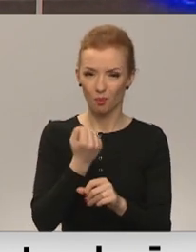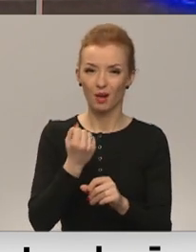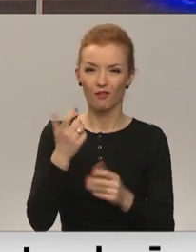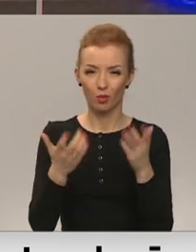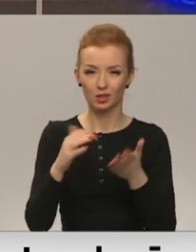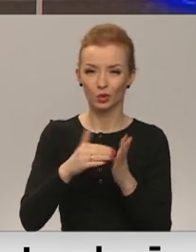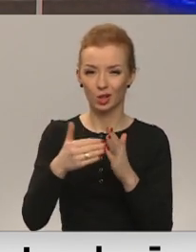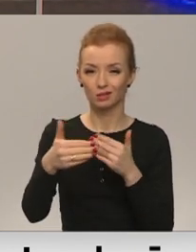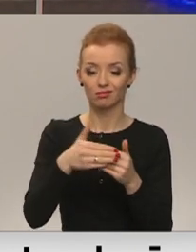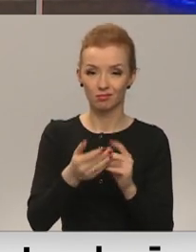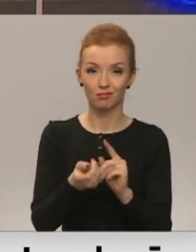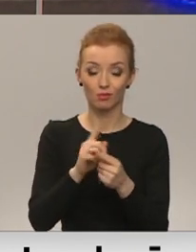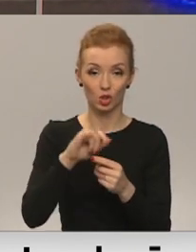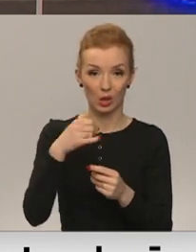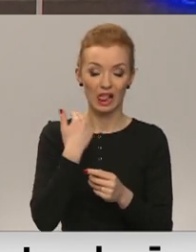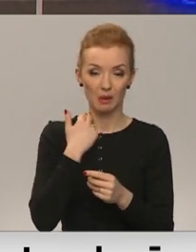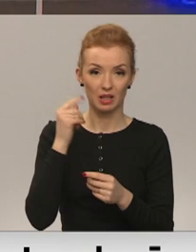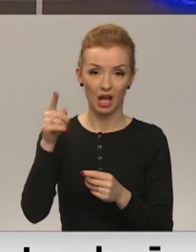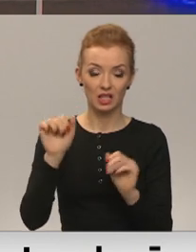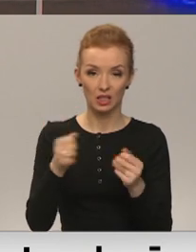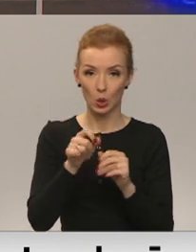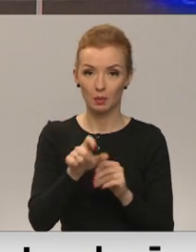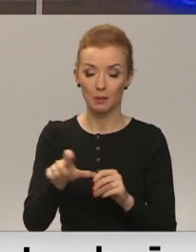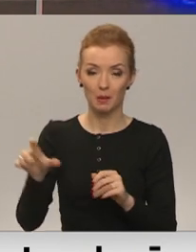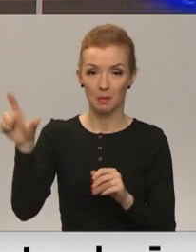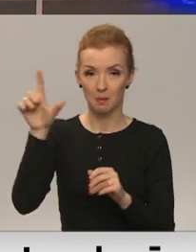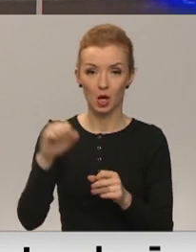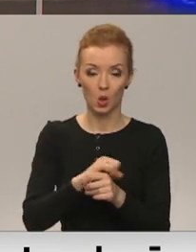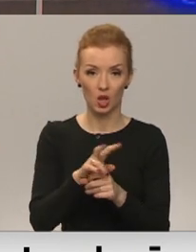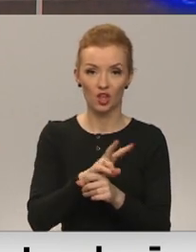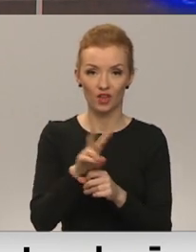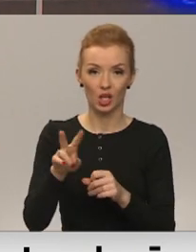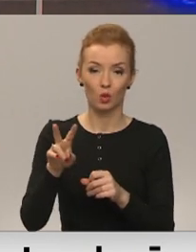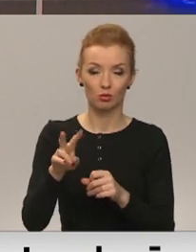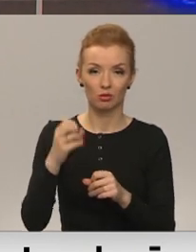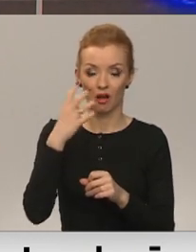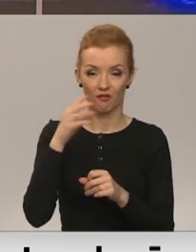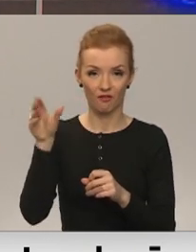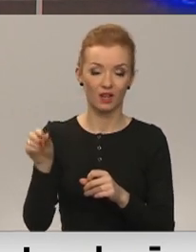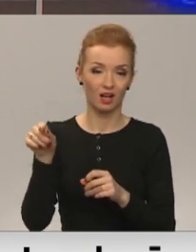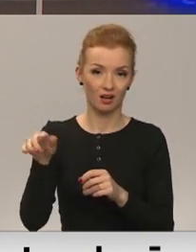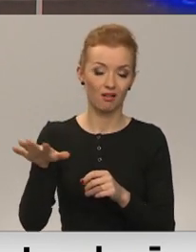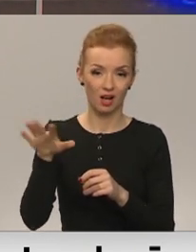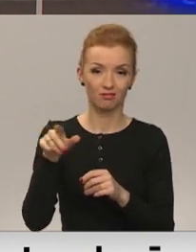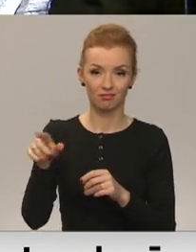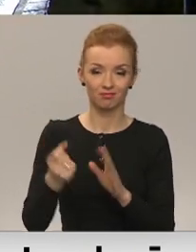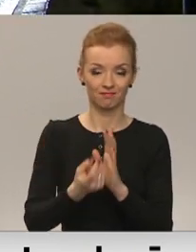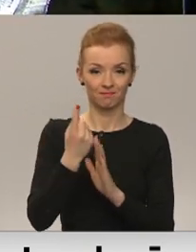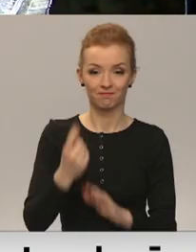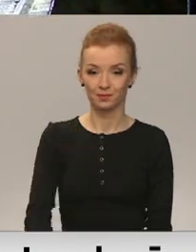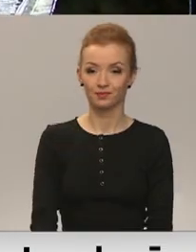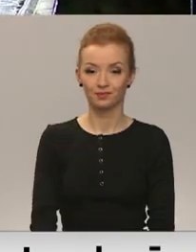situācija mainīsies, jo Lielbritānijā strauji pieaug saslimstība ar COVID-19 omikrona variantu. Vairāk stāsta Ilze Kalve.